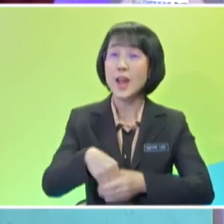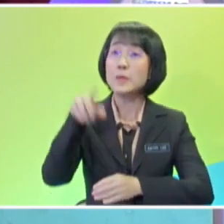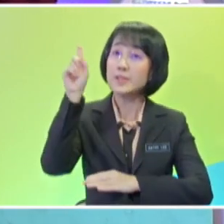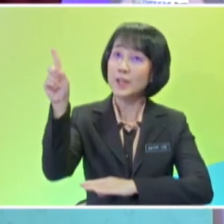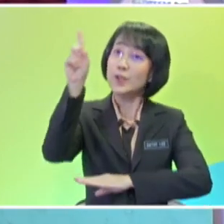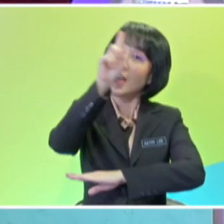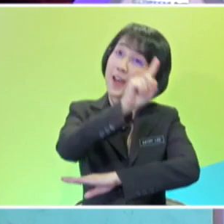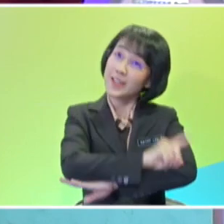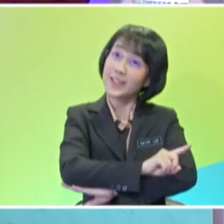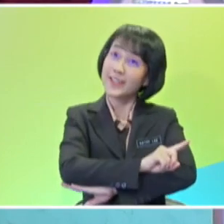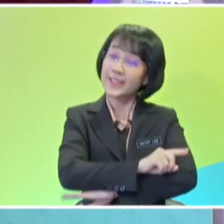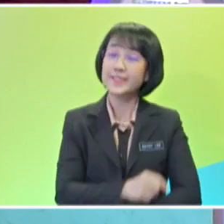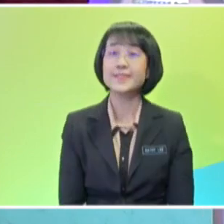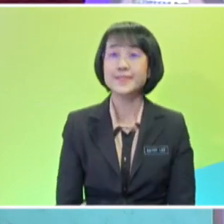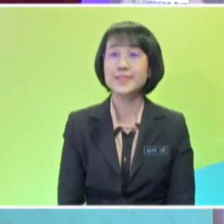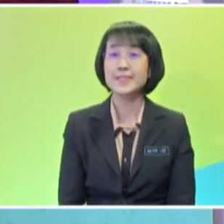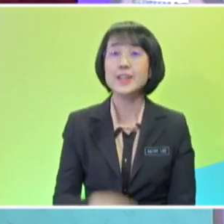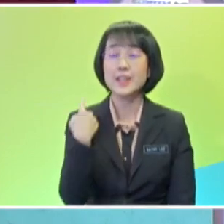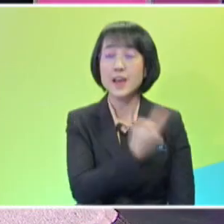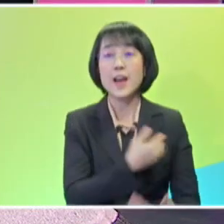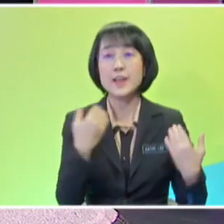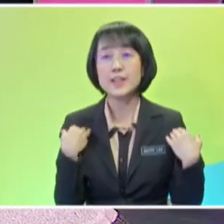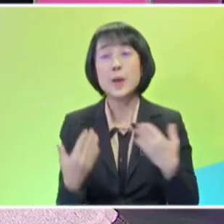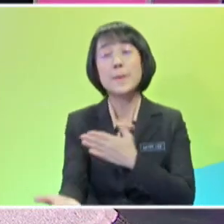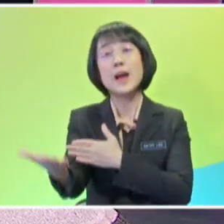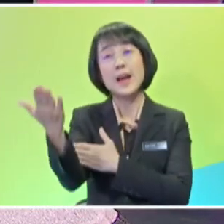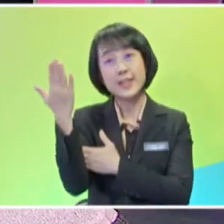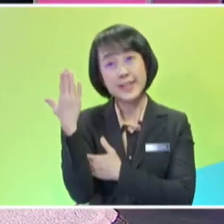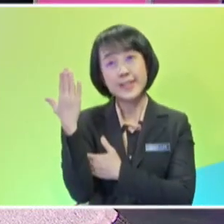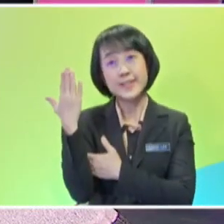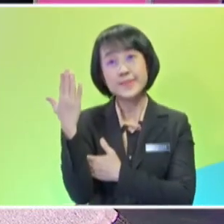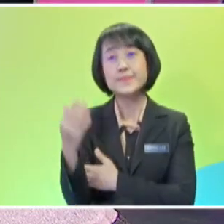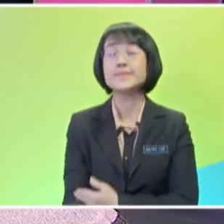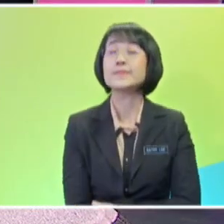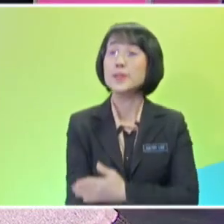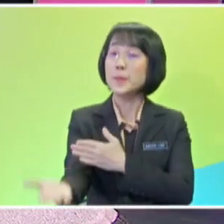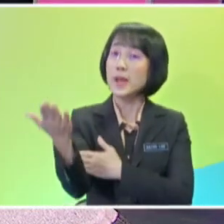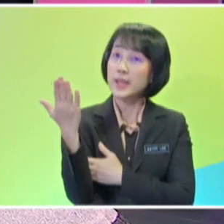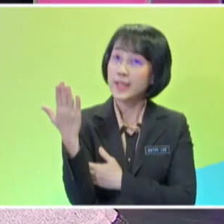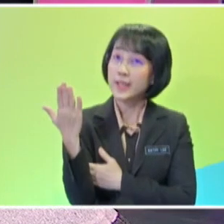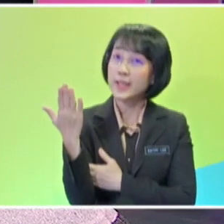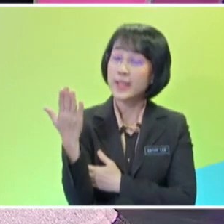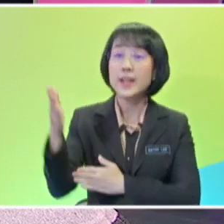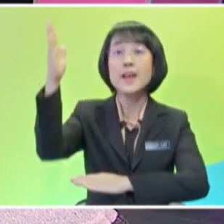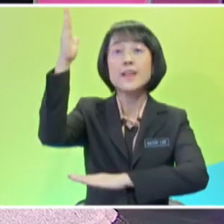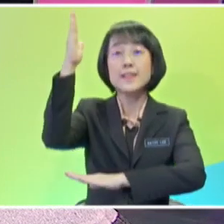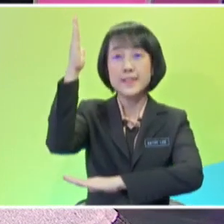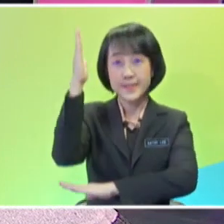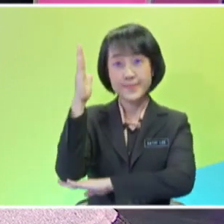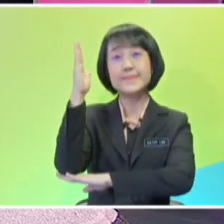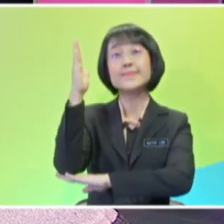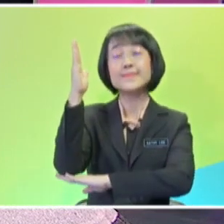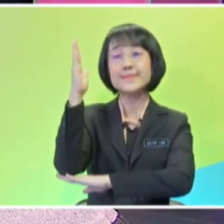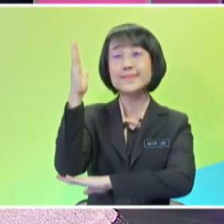sebulan kita ada waktu pagi oke lepas pagi tengah hari